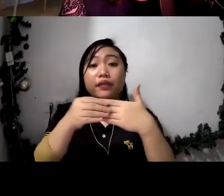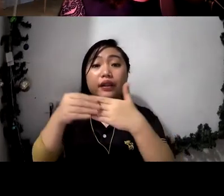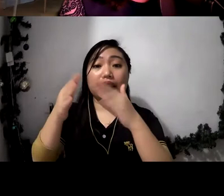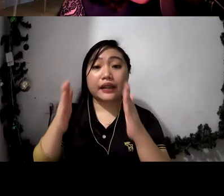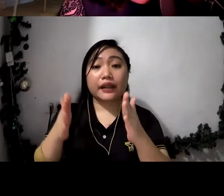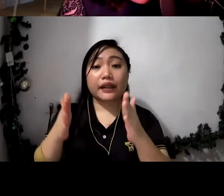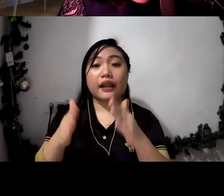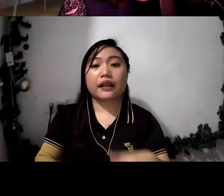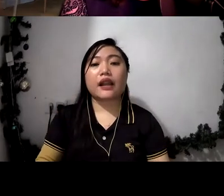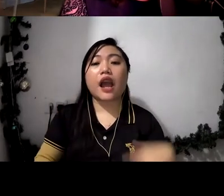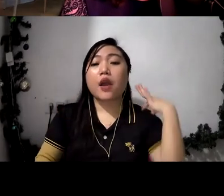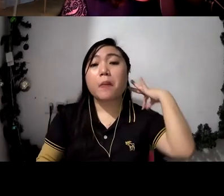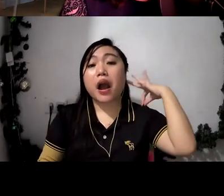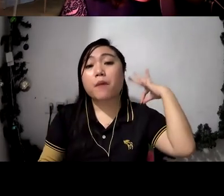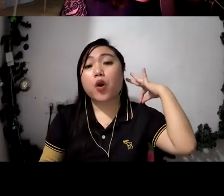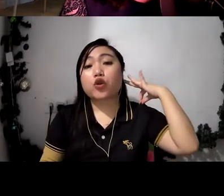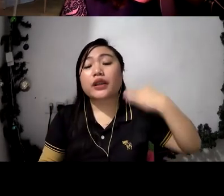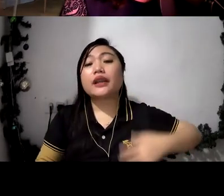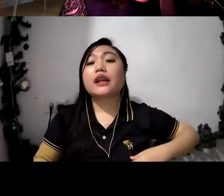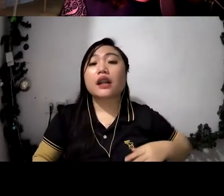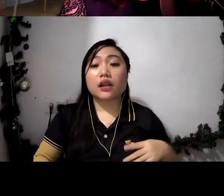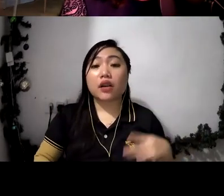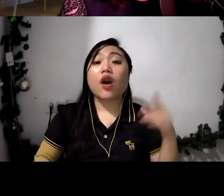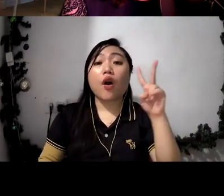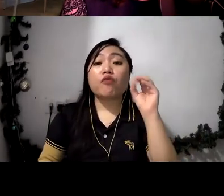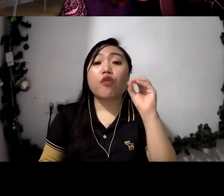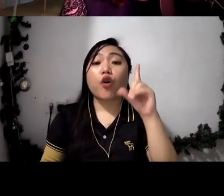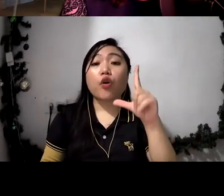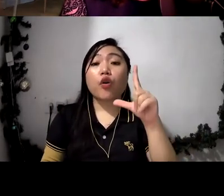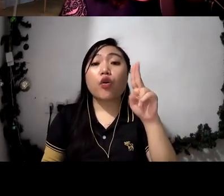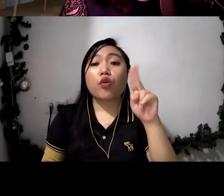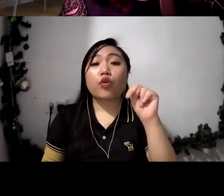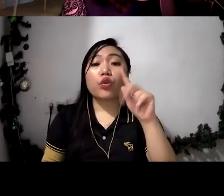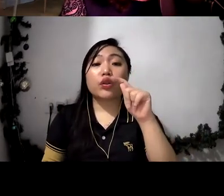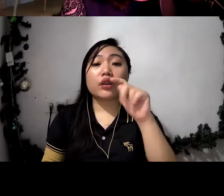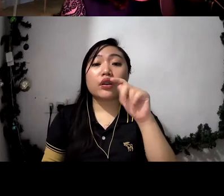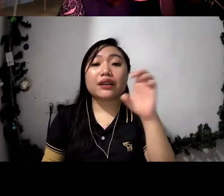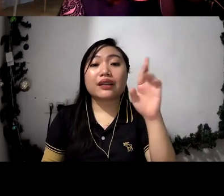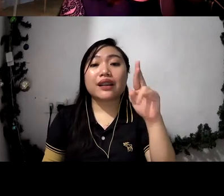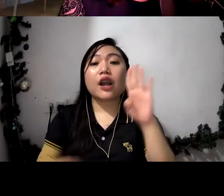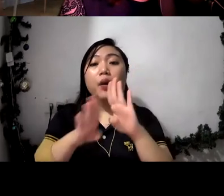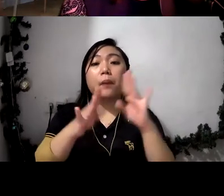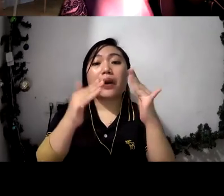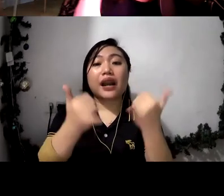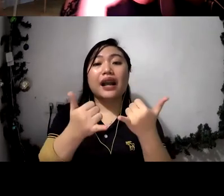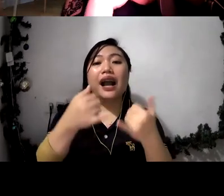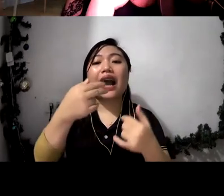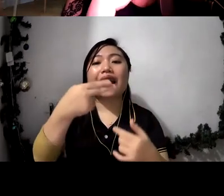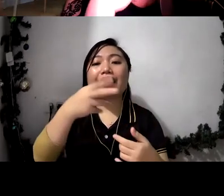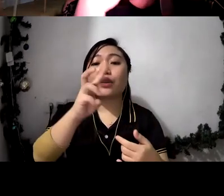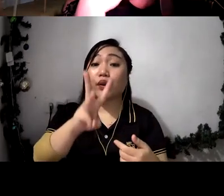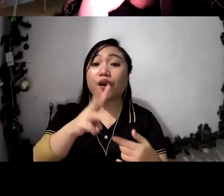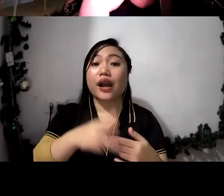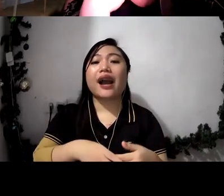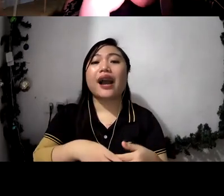mga volunteer. Ang tawag dyan ay mga volunteer home, barangay health worker. Iba po yan sa